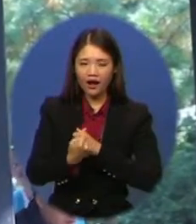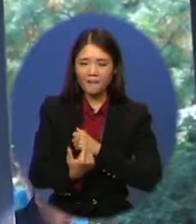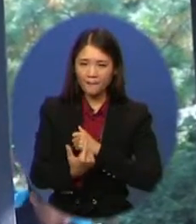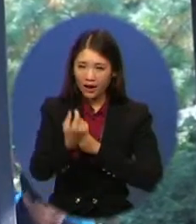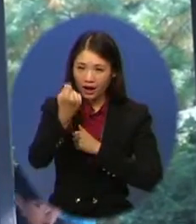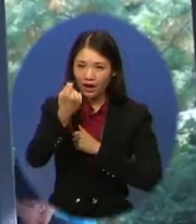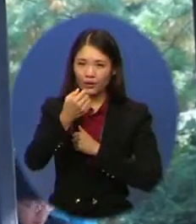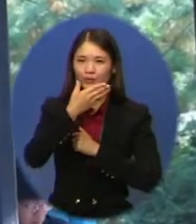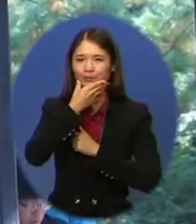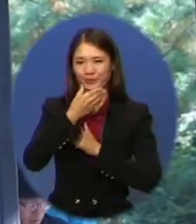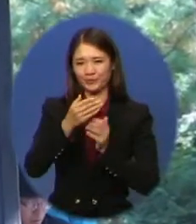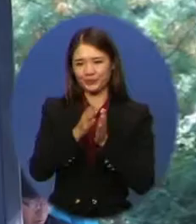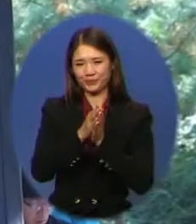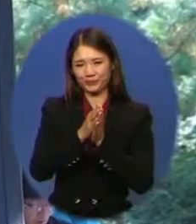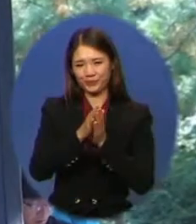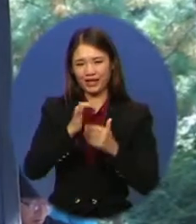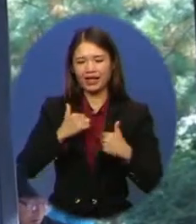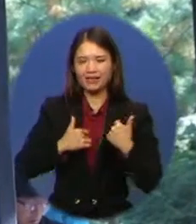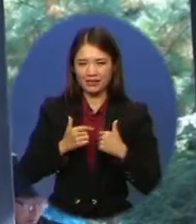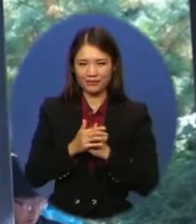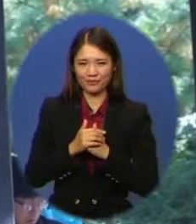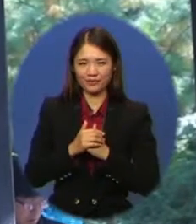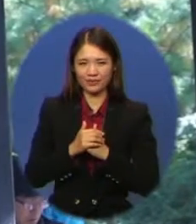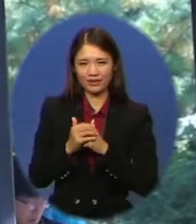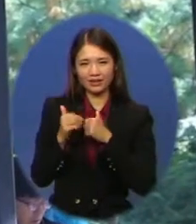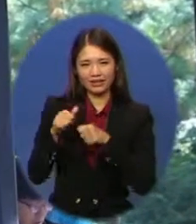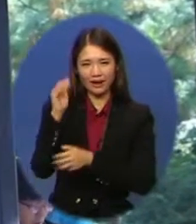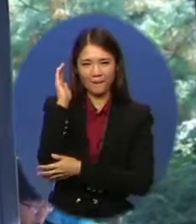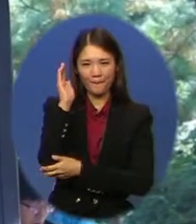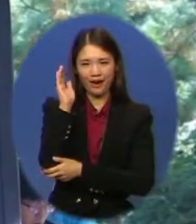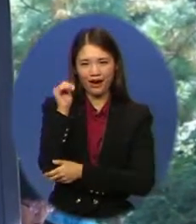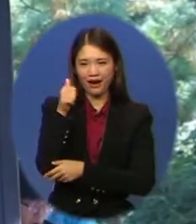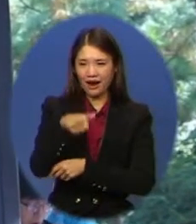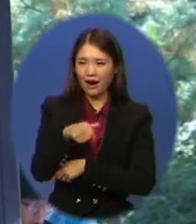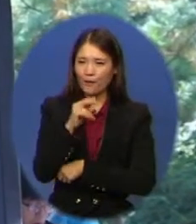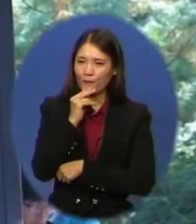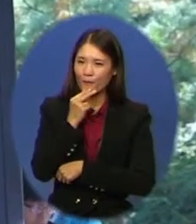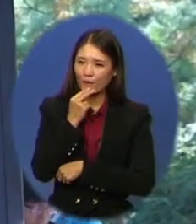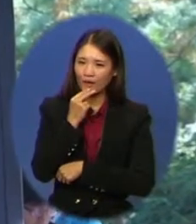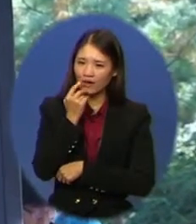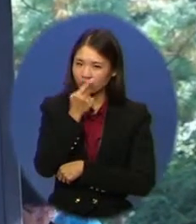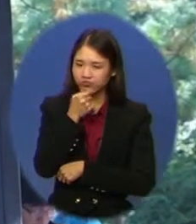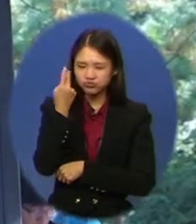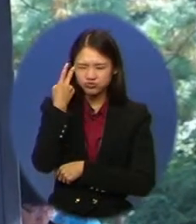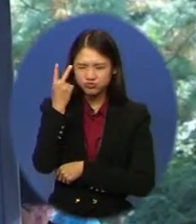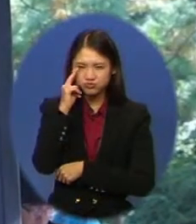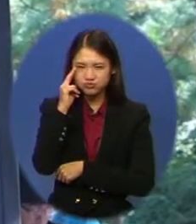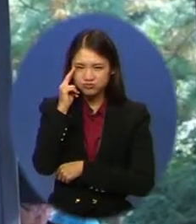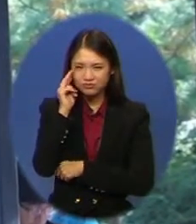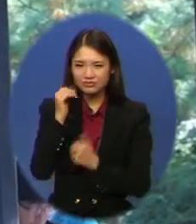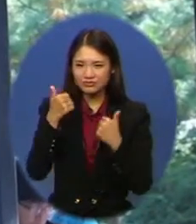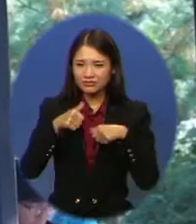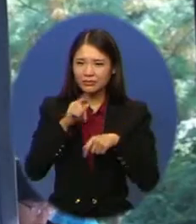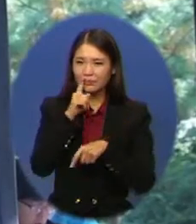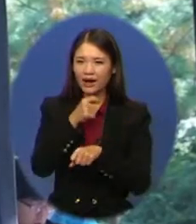기쁘고요. 그때 그 인사말을 인사말이 없는 줄 알았는데 인사말을 좀 해야 되겠다고